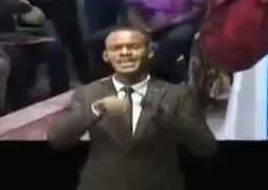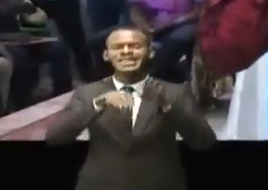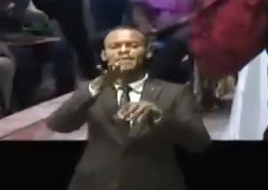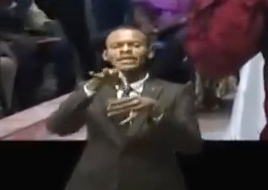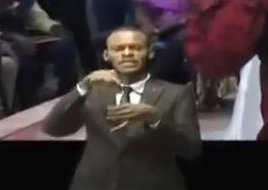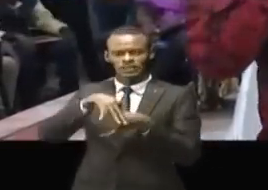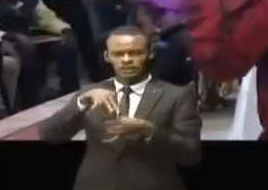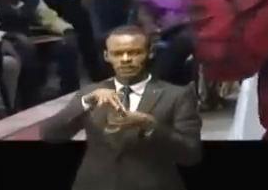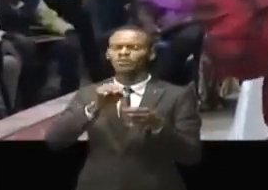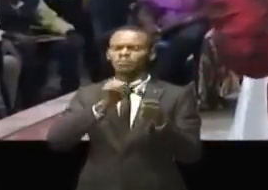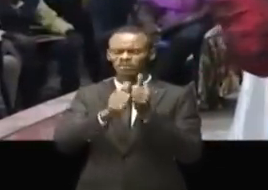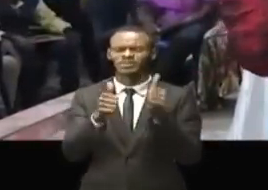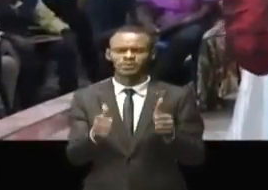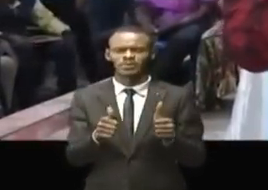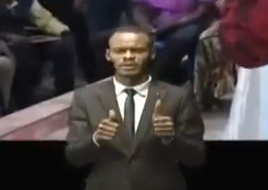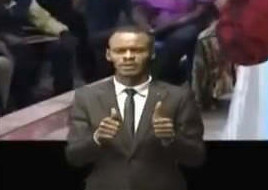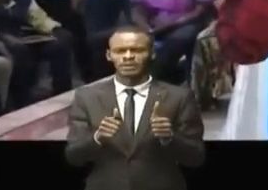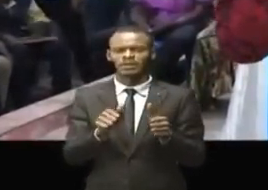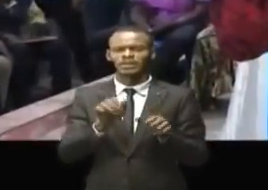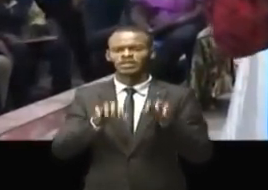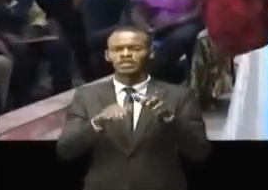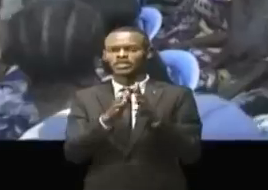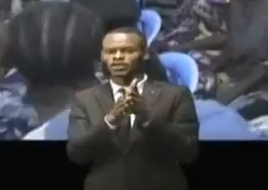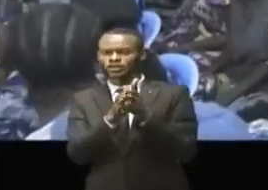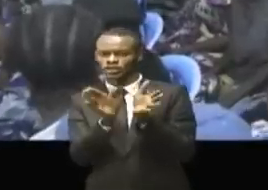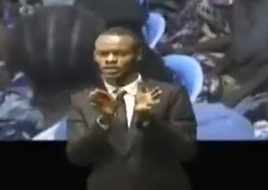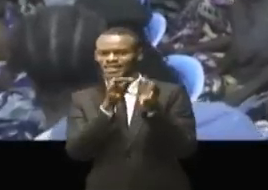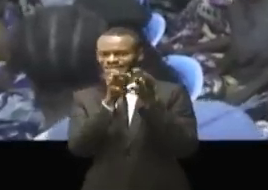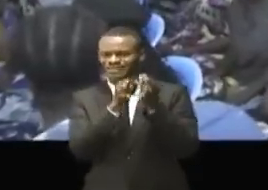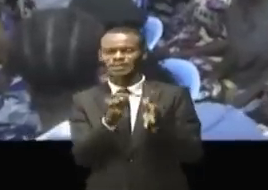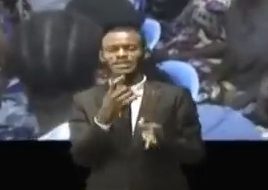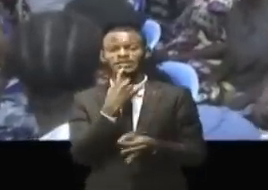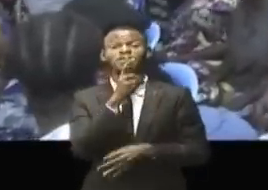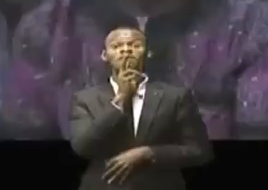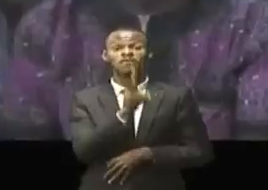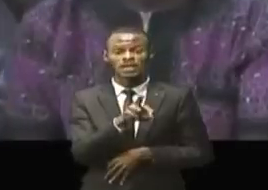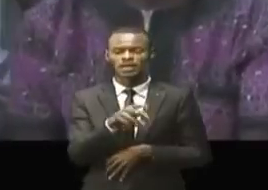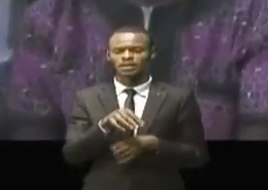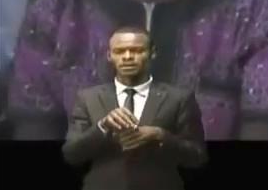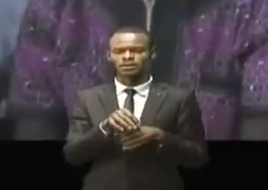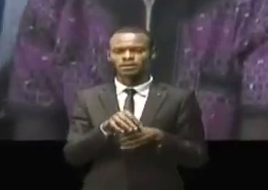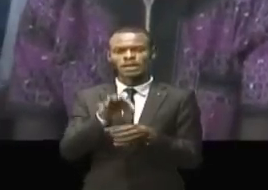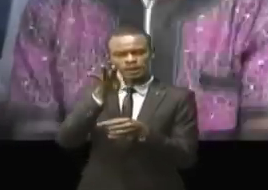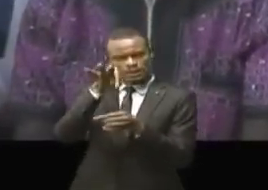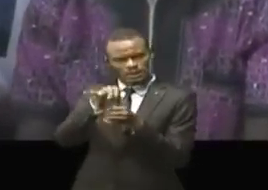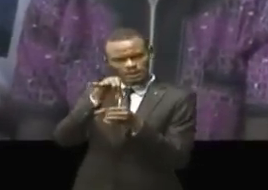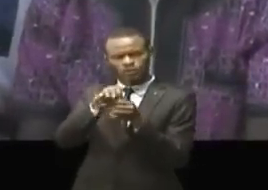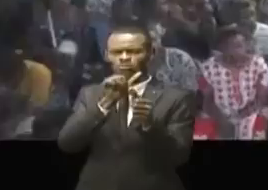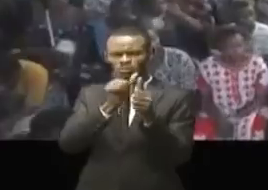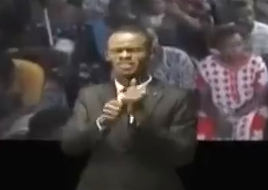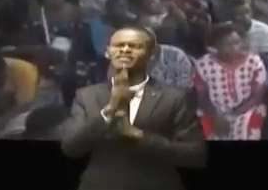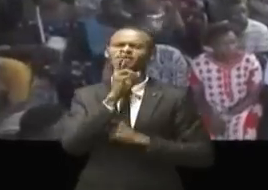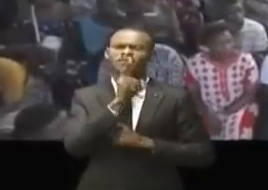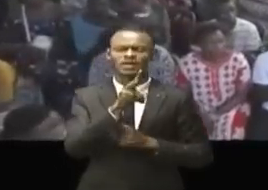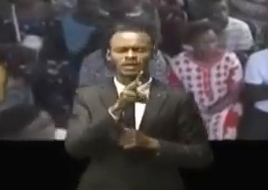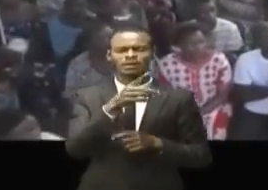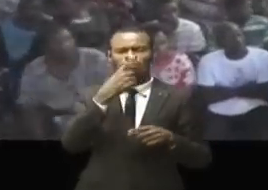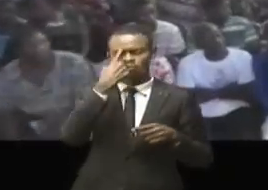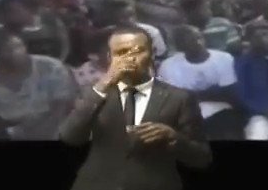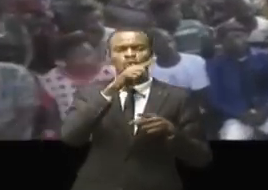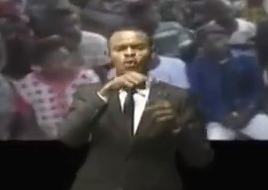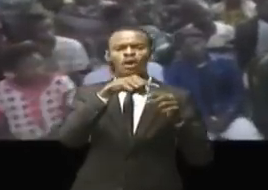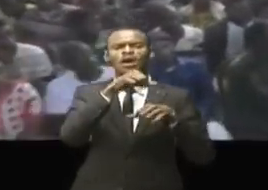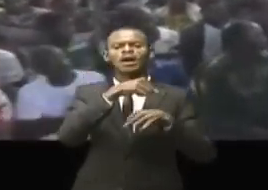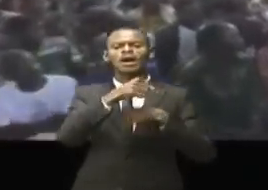Augustin Kabuya est la voix autorisée du parti présidentiel pour parler de la tenue des élections de décembre et de sa candidature à